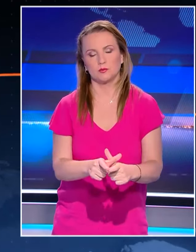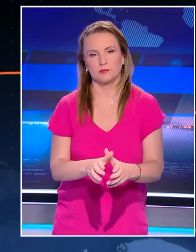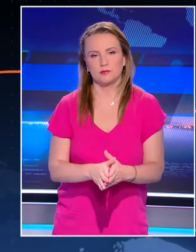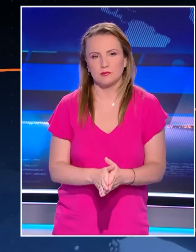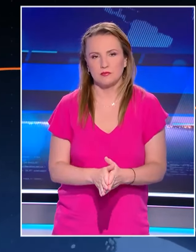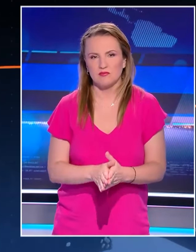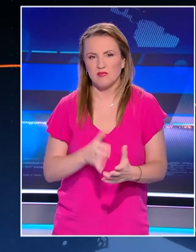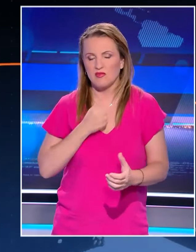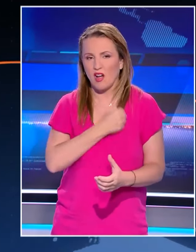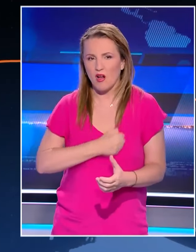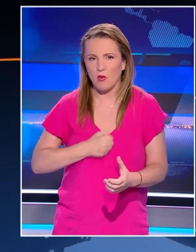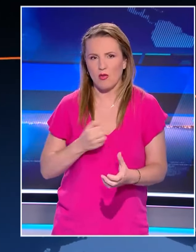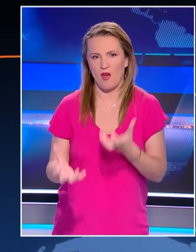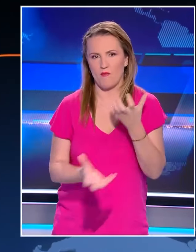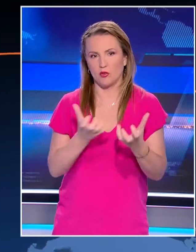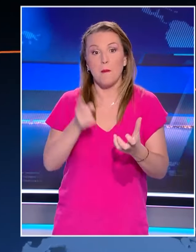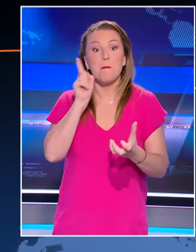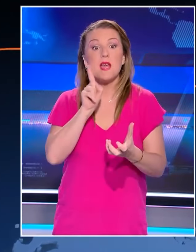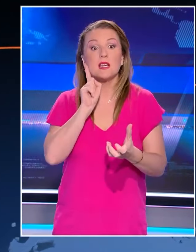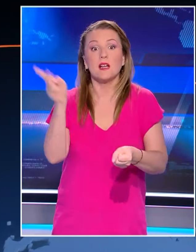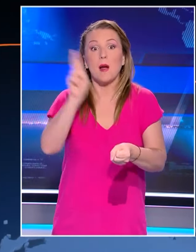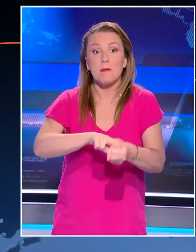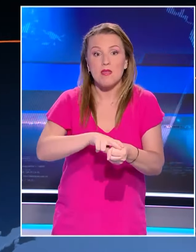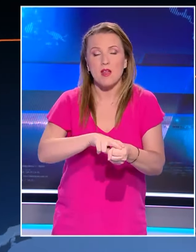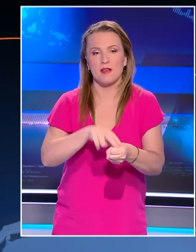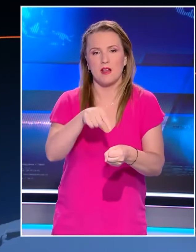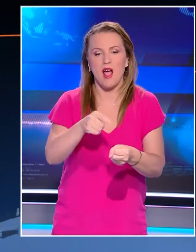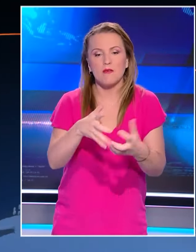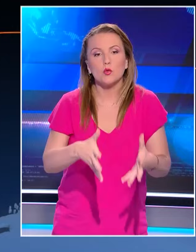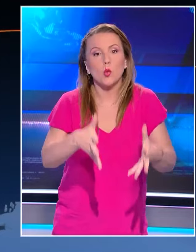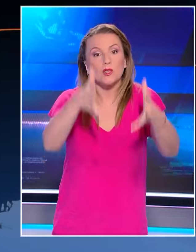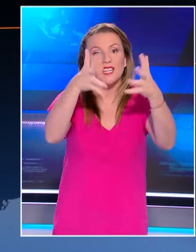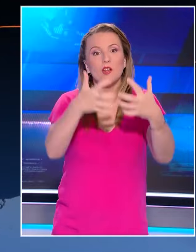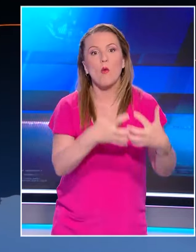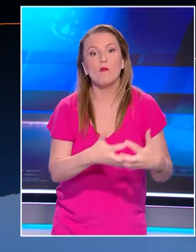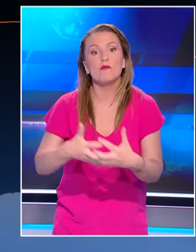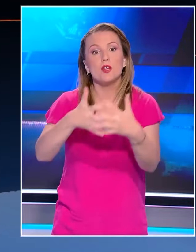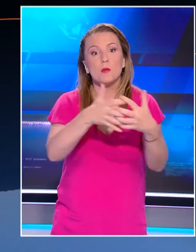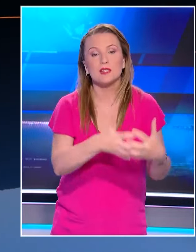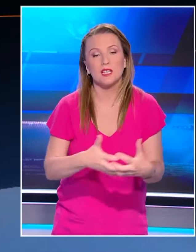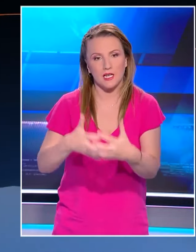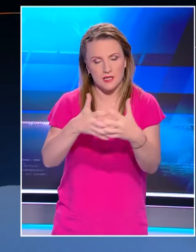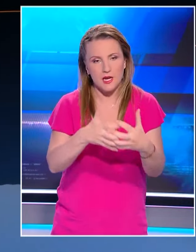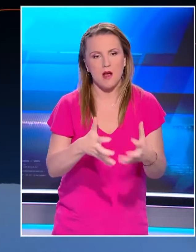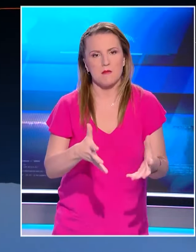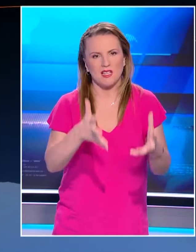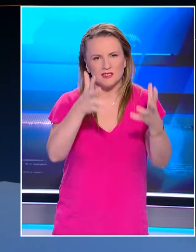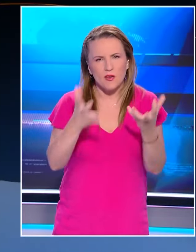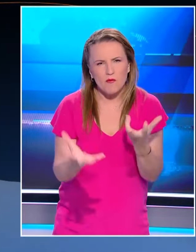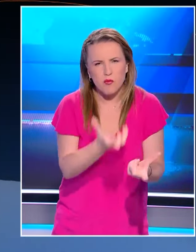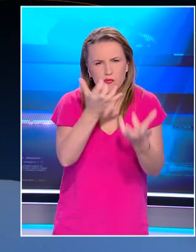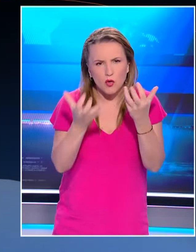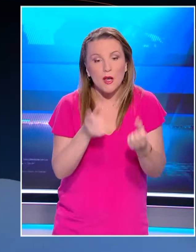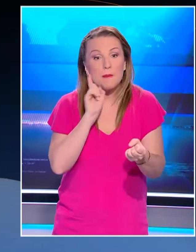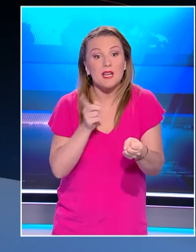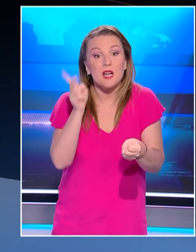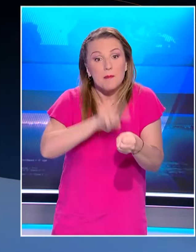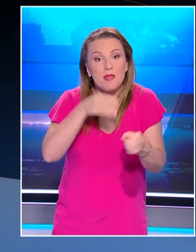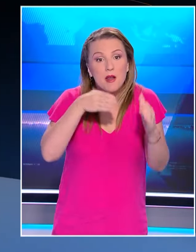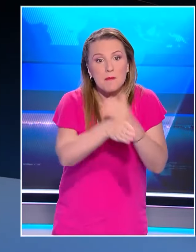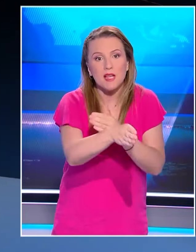Τραγωδία στις Φλόγες. Μια γυναίκα έχασε τη ζωή της μέσα σε αυτή τη βιοτεχνία που έγινε στάχτη στο πάτημα Βρυλισσίων. Εργαζόταν και